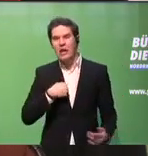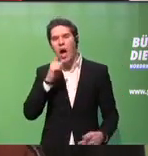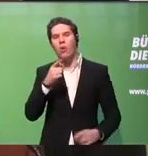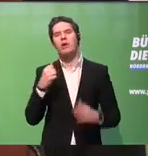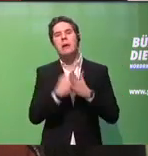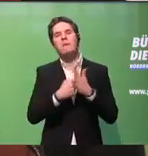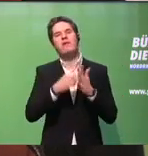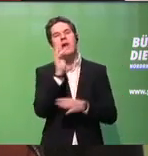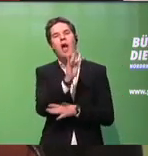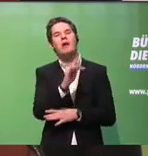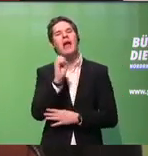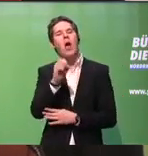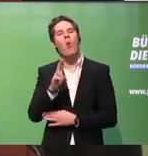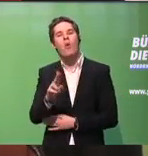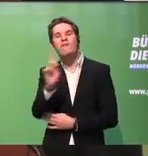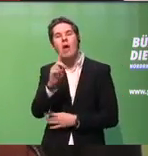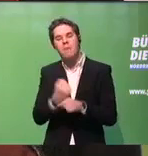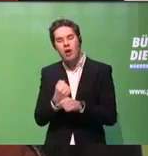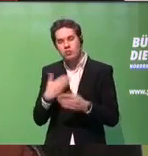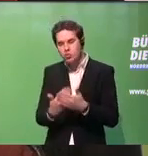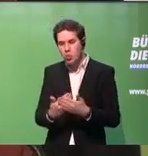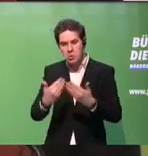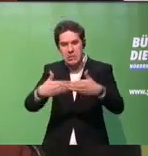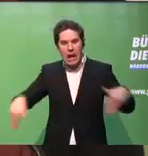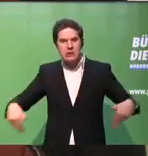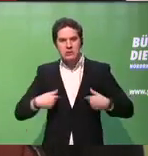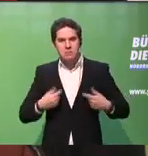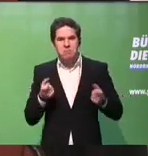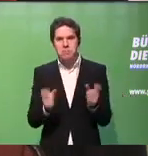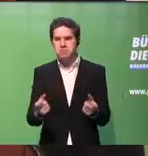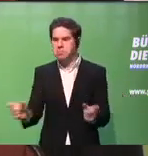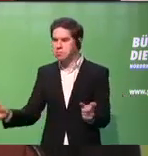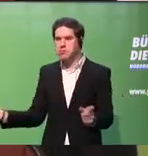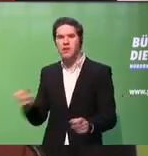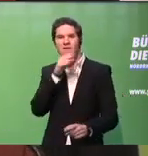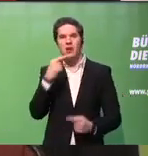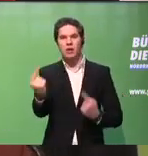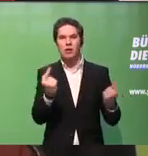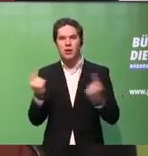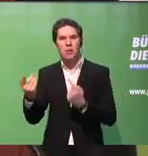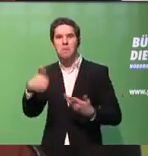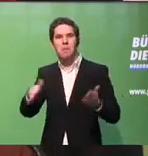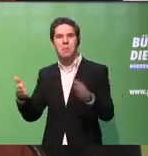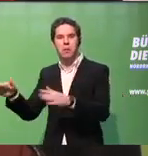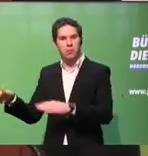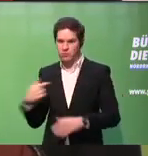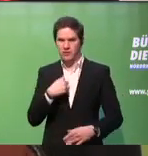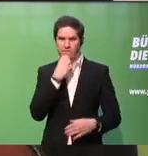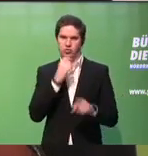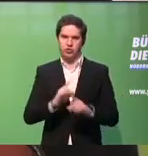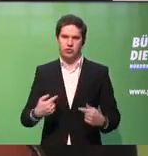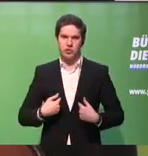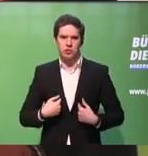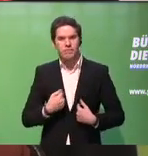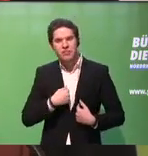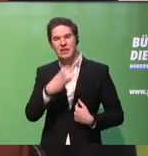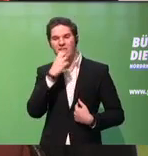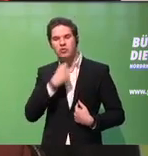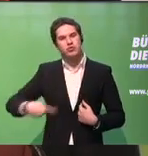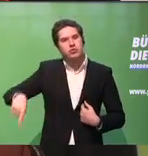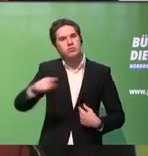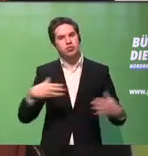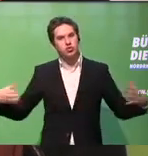wird und an deren Grenzen jeden Tag Menschen sterben. Wir kämpfen stattdessen für ein Miteinander, in dem alle Menschen beteiligt